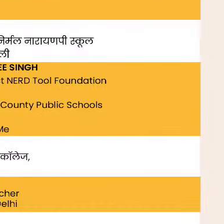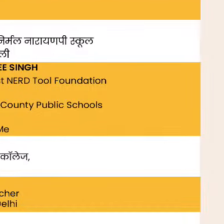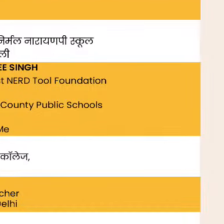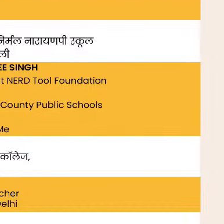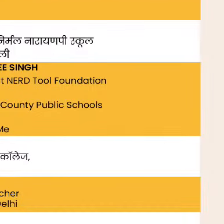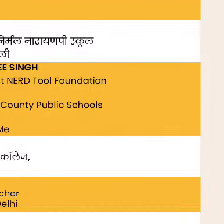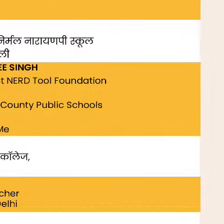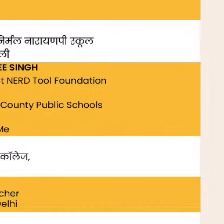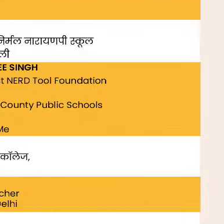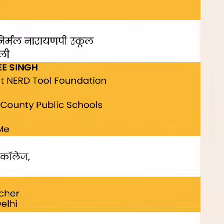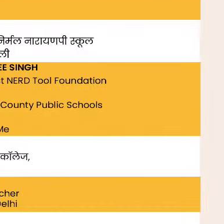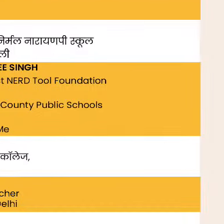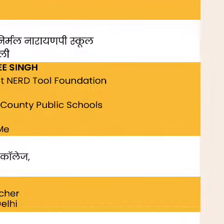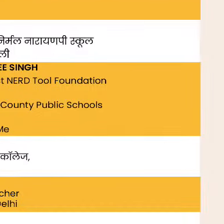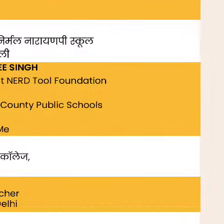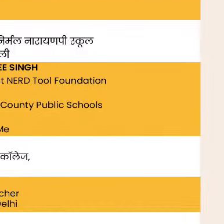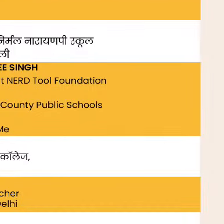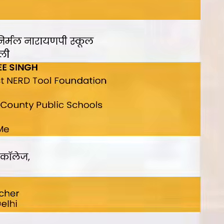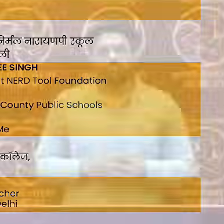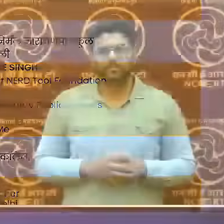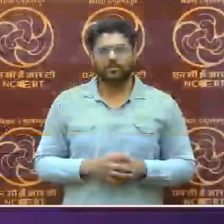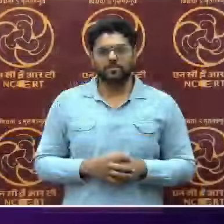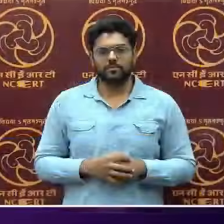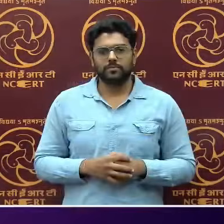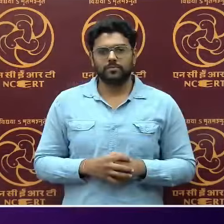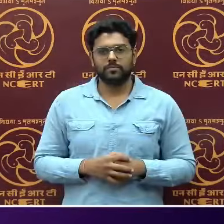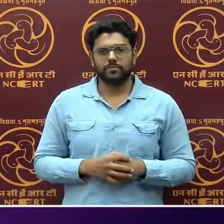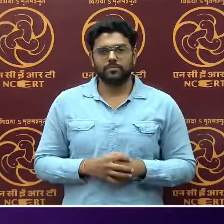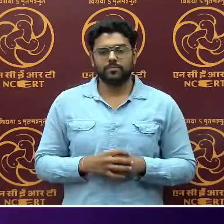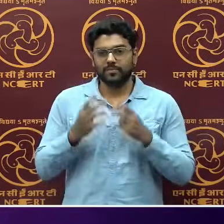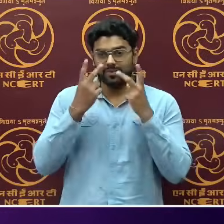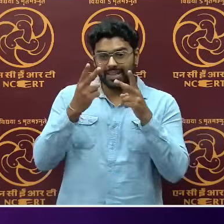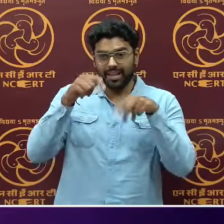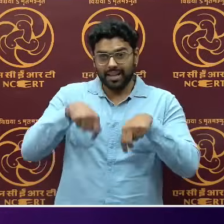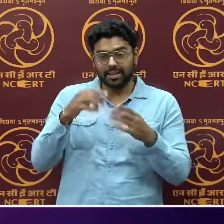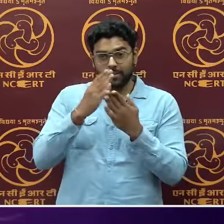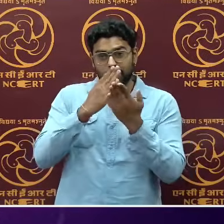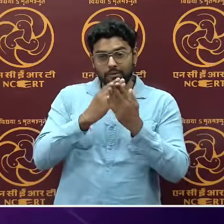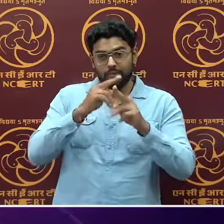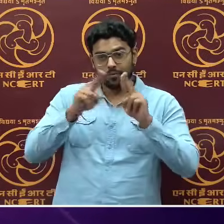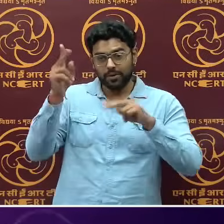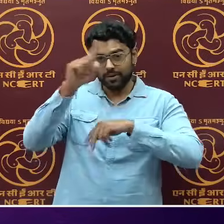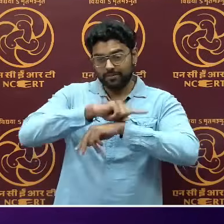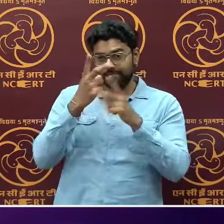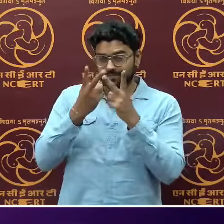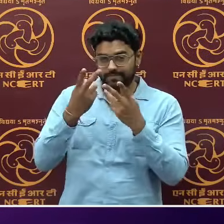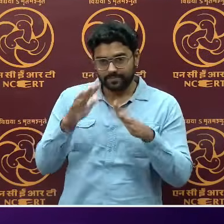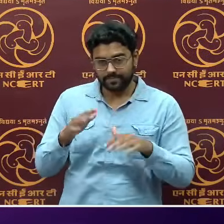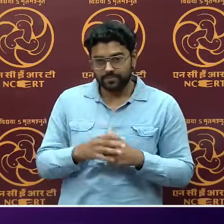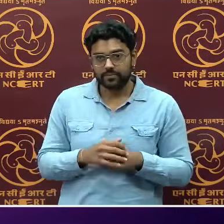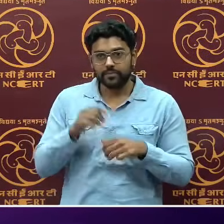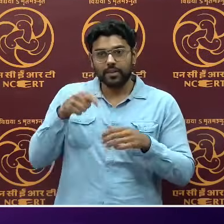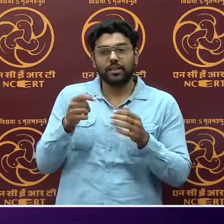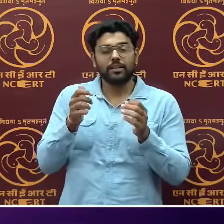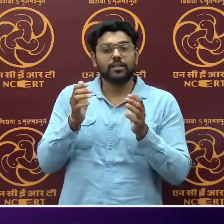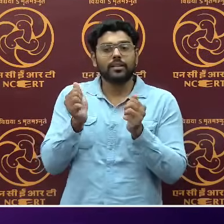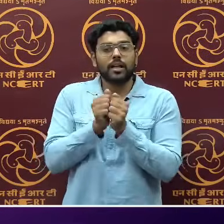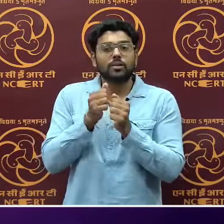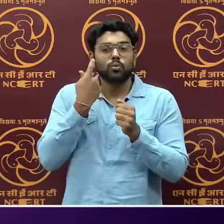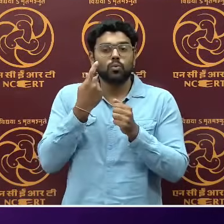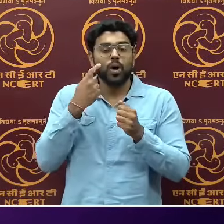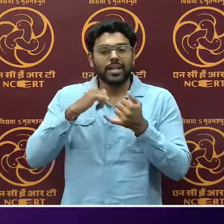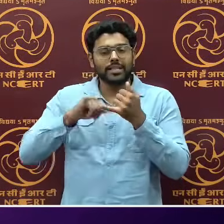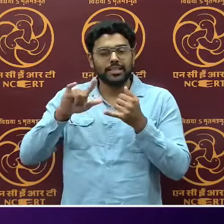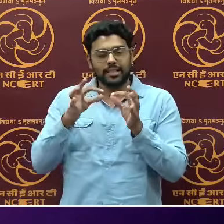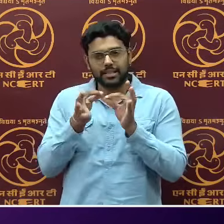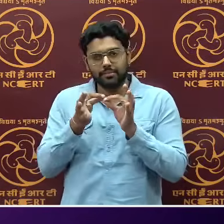एज चैलेंजेस. इस टॉपिक को लेकर आप सभी चैनल नंबर 6 से चैनल नंबर 12 तक जुड़ सकते हैं. हमारे साथ हैं साइन लैंग्वेज इंटरप्रेटर